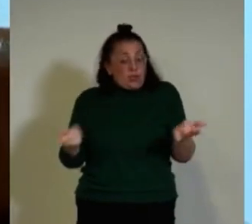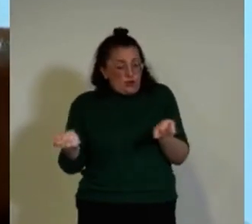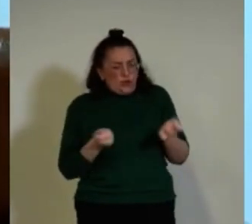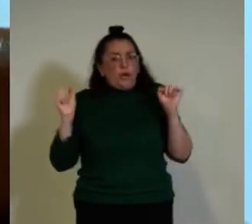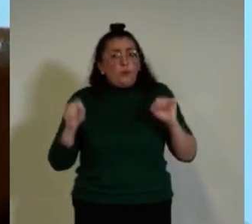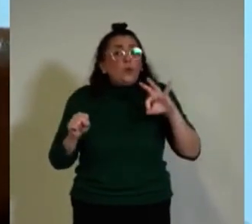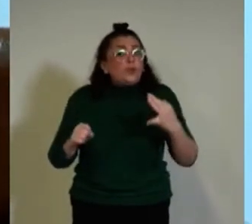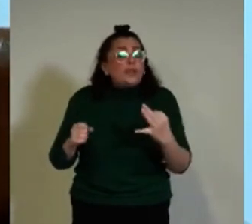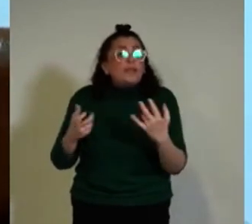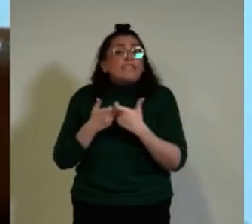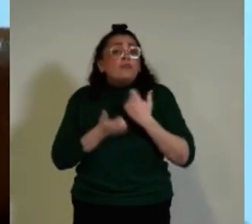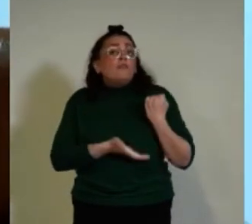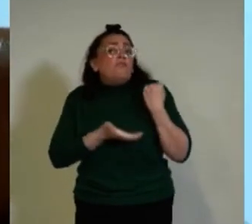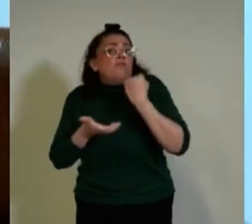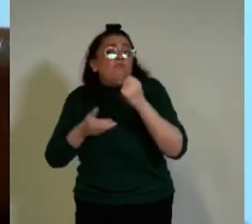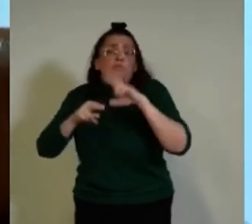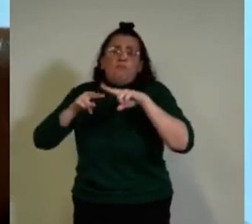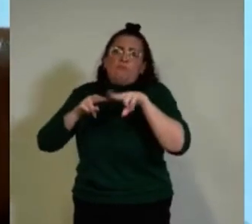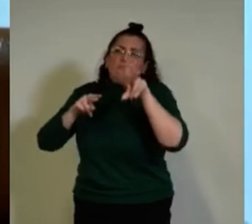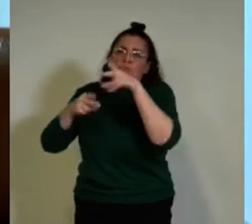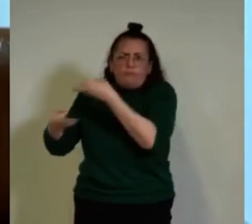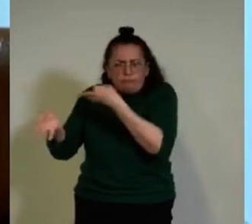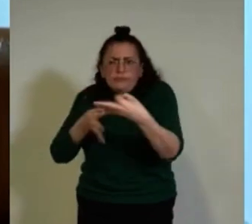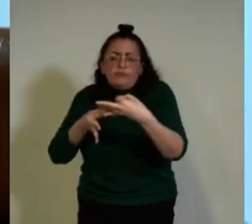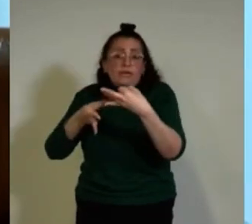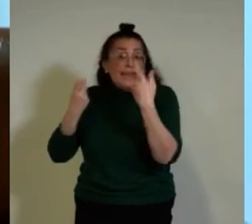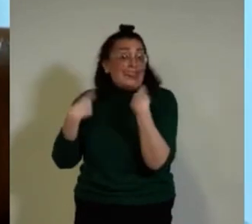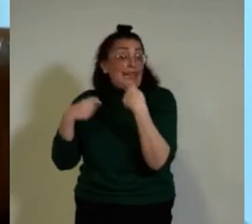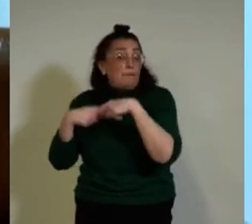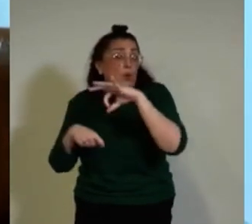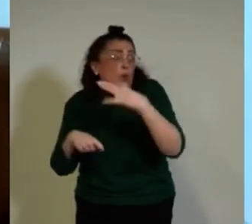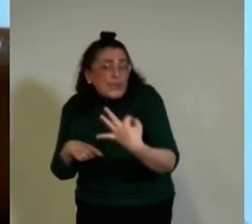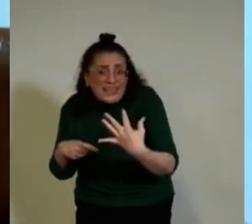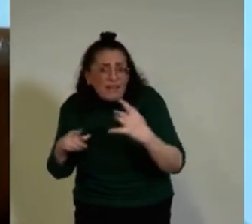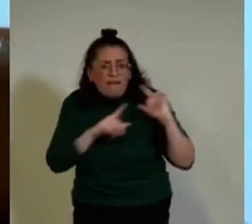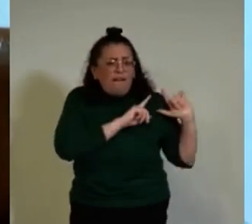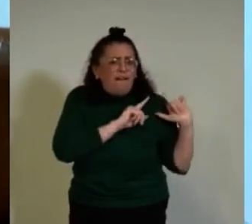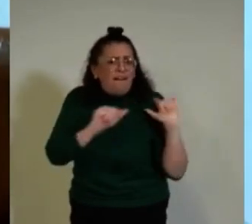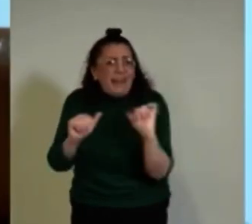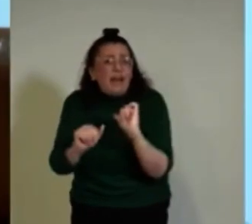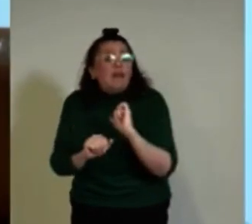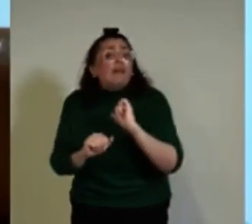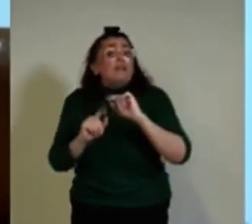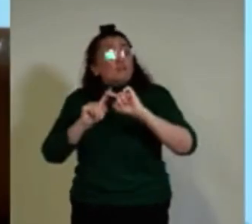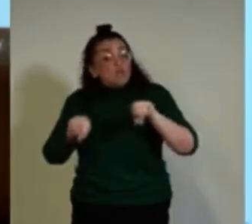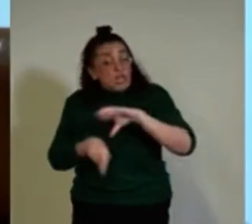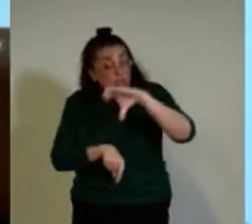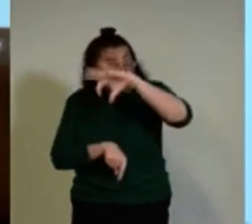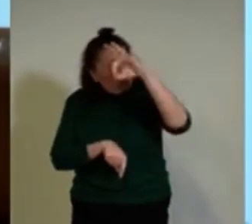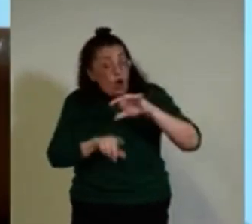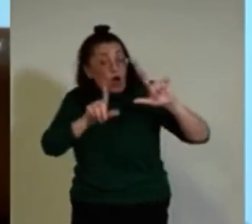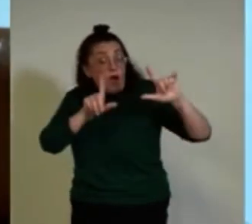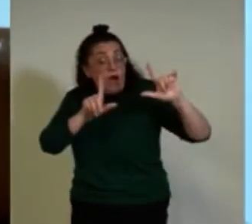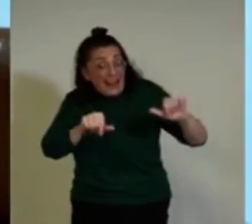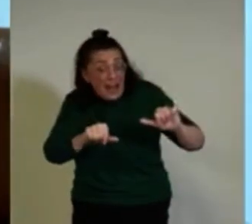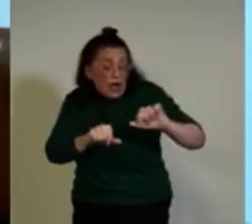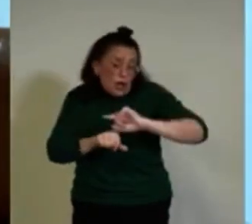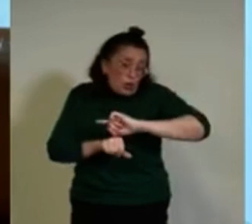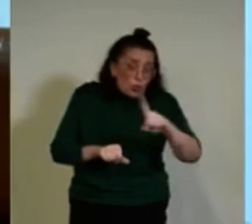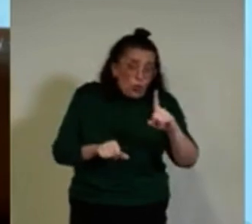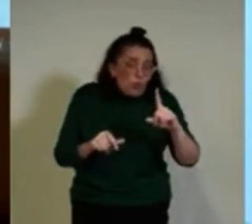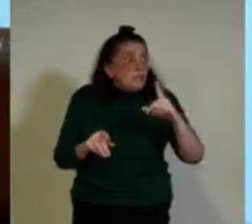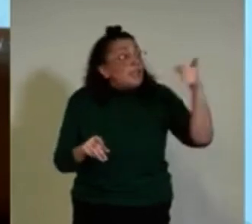d'entretien du patrimoine, bien sûr, elles sont permanentes. Vous ne disposez peut-être pas de 100% du budget, mais c'est le lot de toutes les mandatures